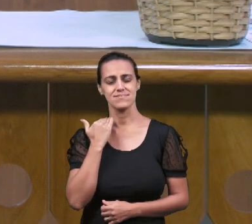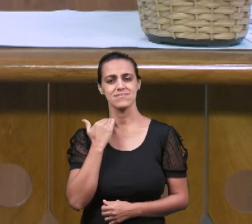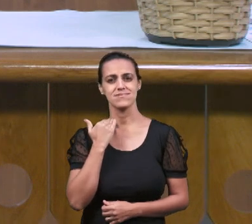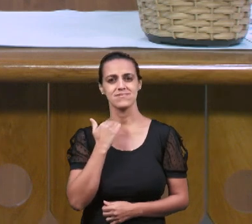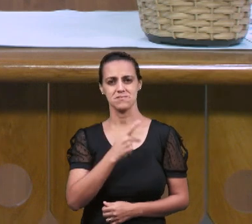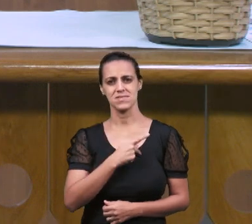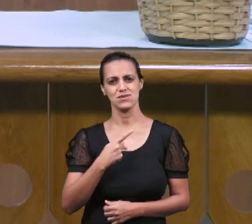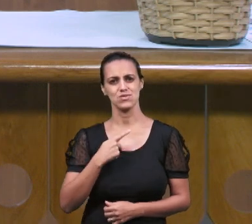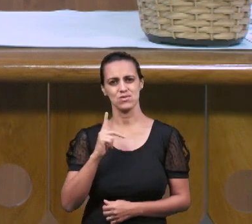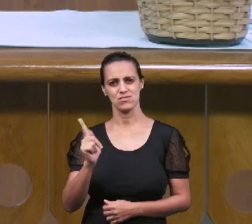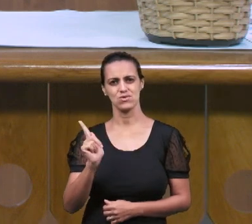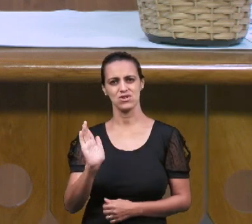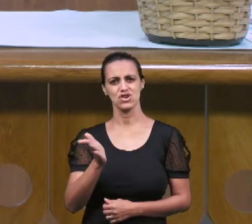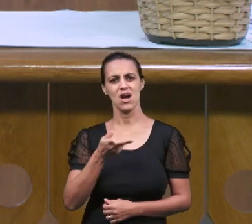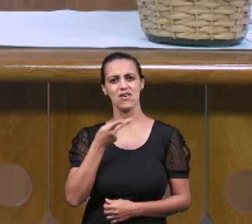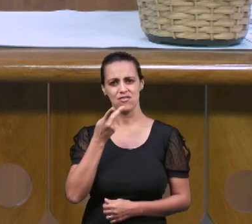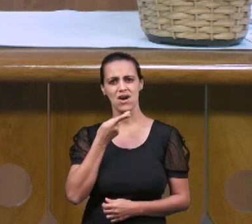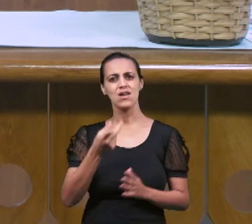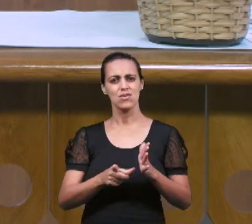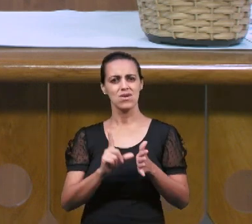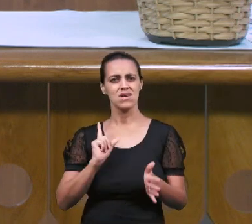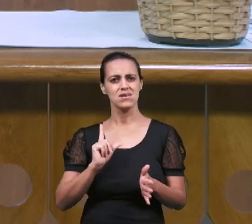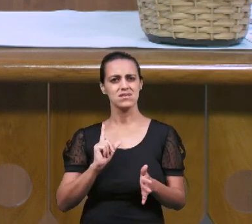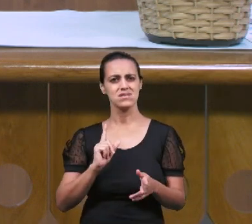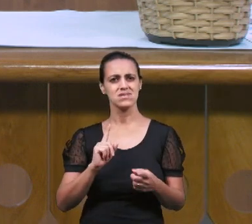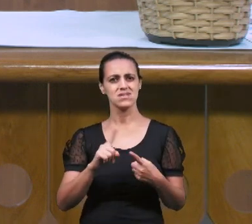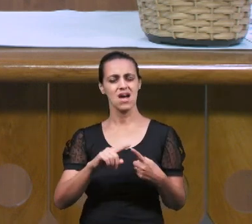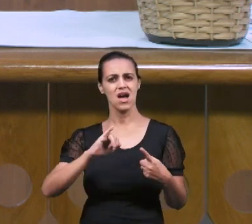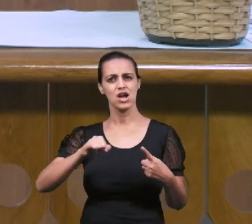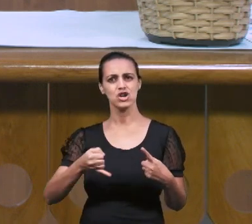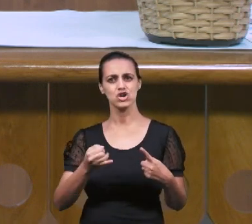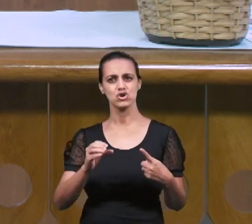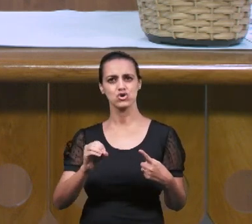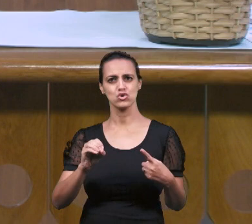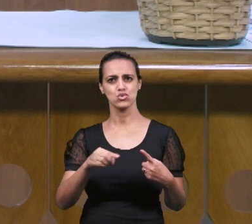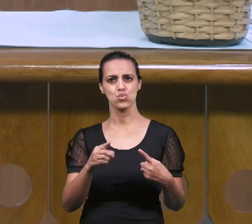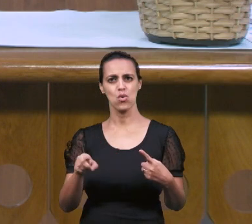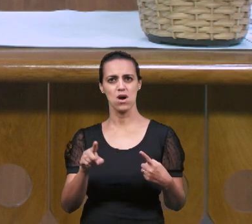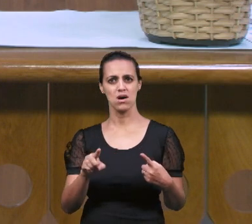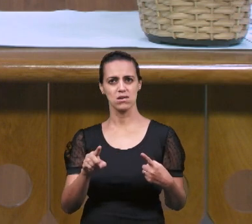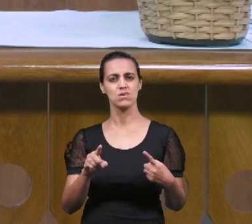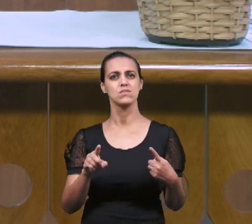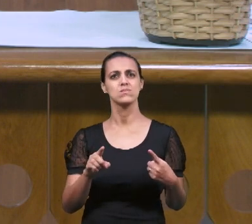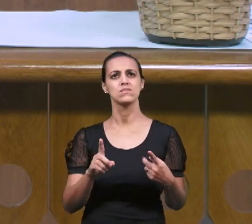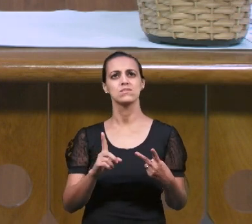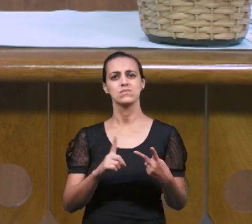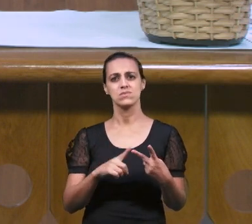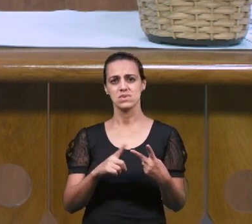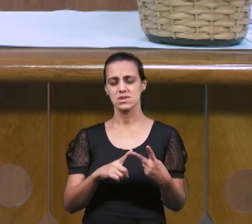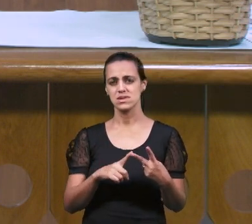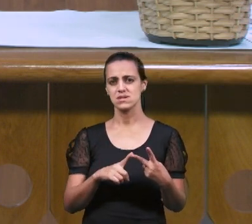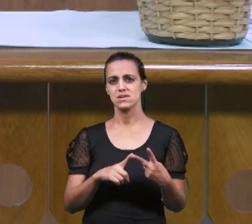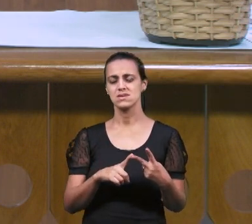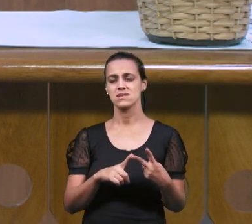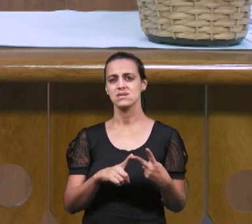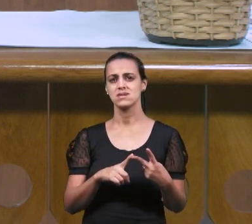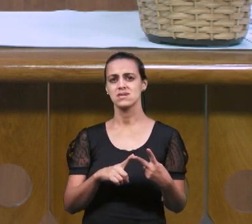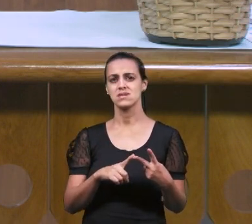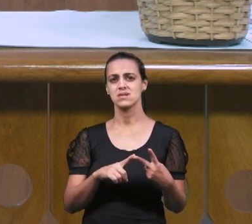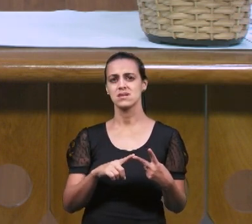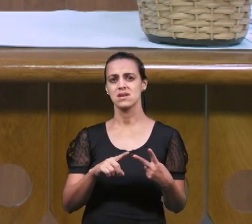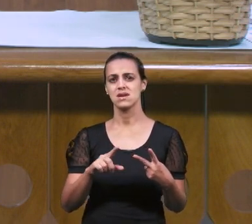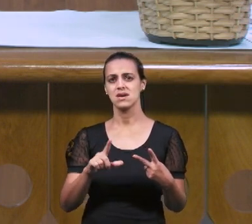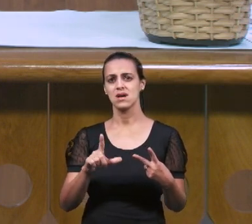le Seigneur. Notre frère pasteur João Daora Ferreira Machado de Itabelá et